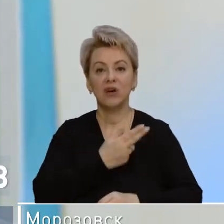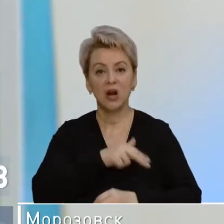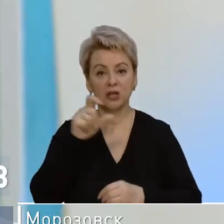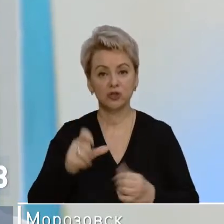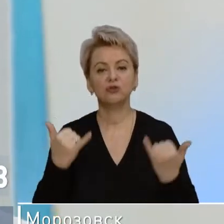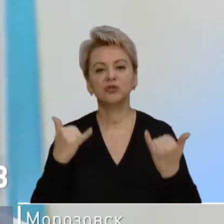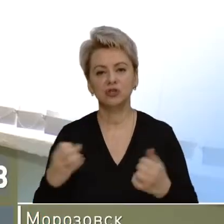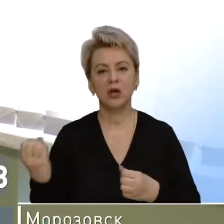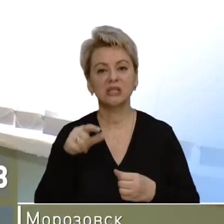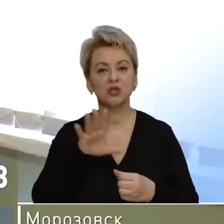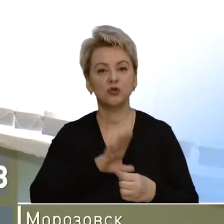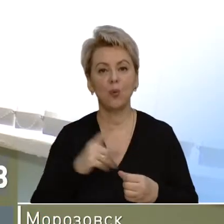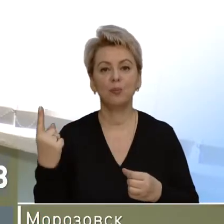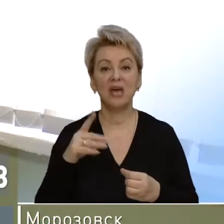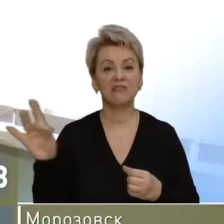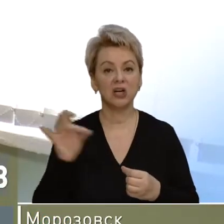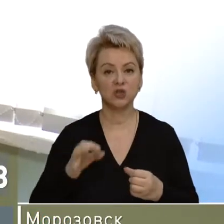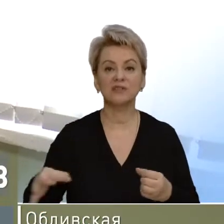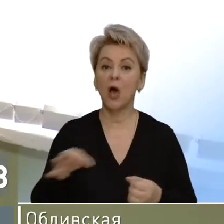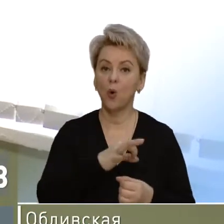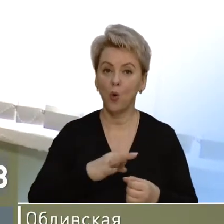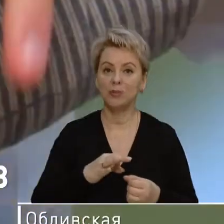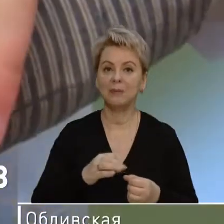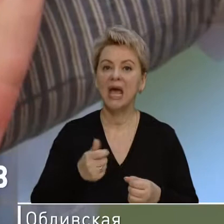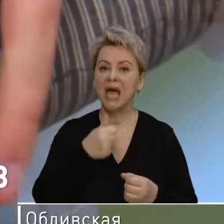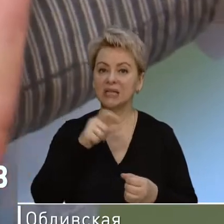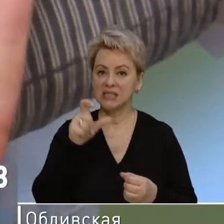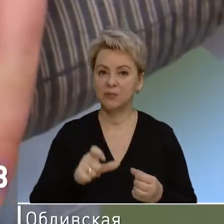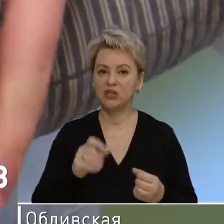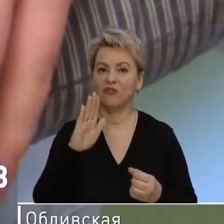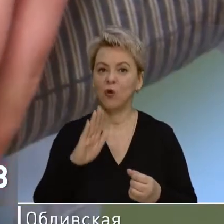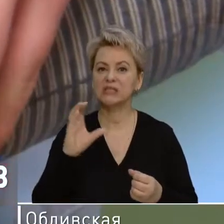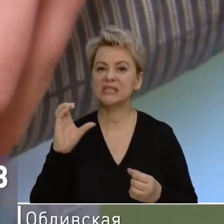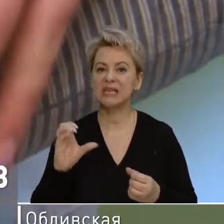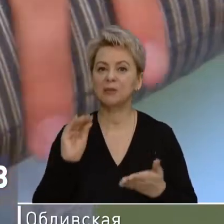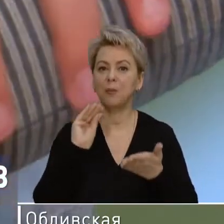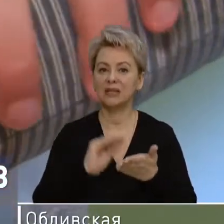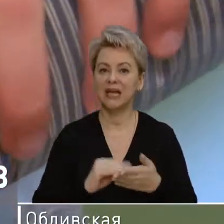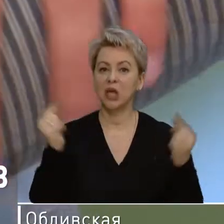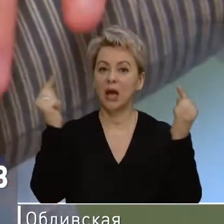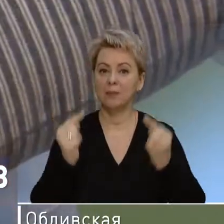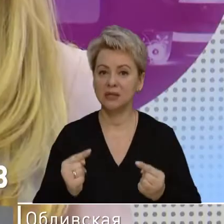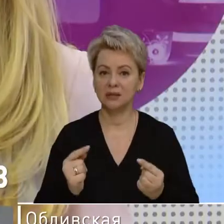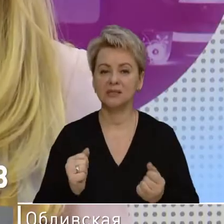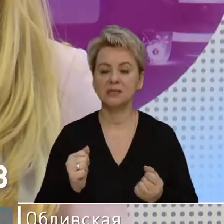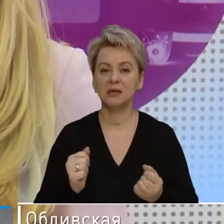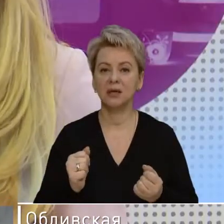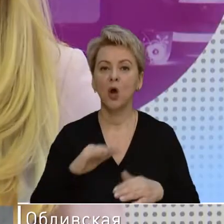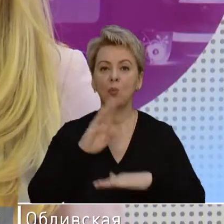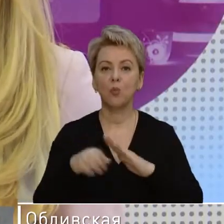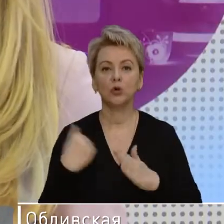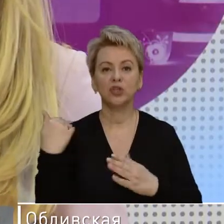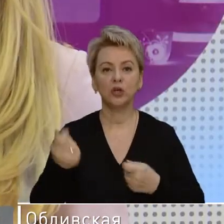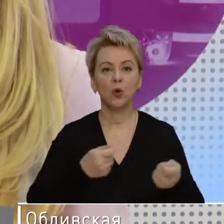А сейчас еще стала и первым в Ростовской области экспертом WorldSkills по данной компетенции. Под ее руководством